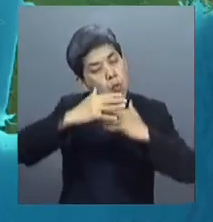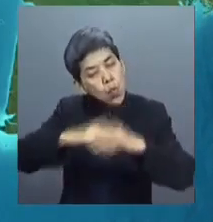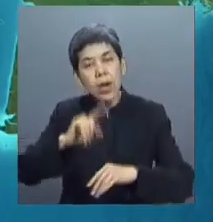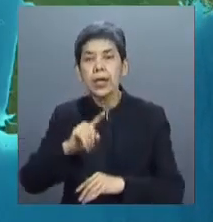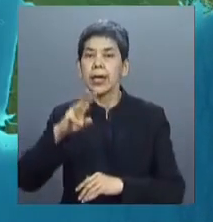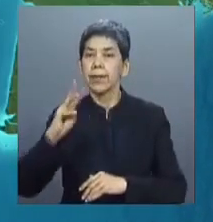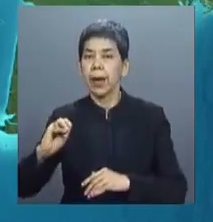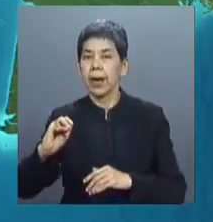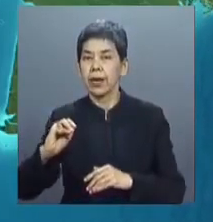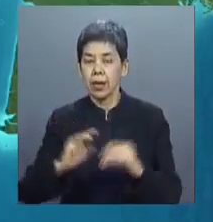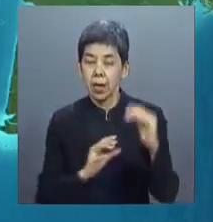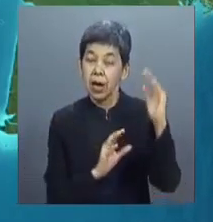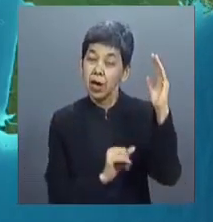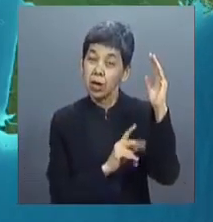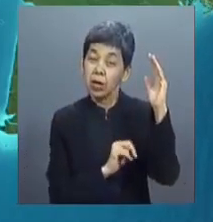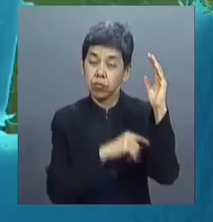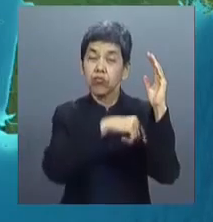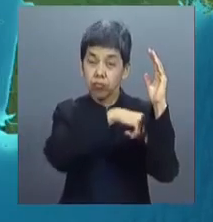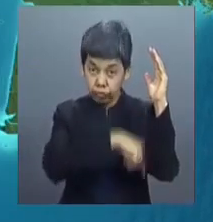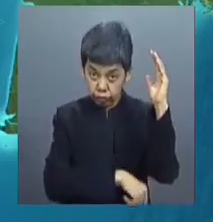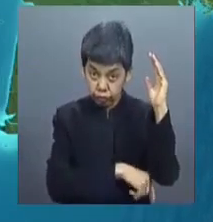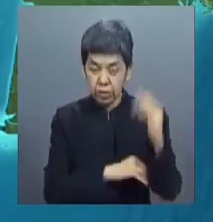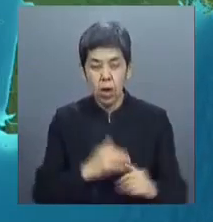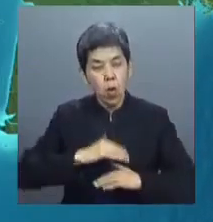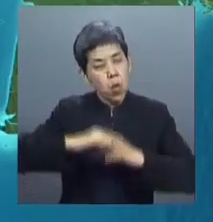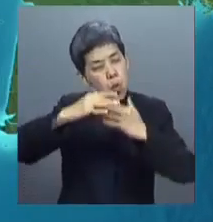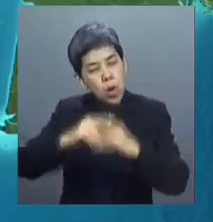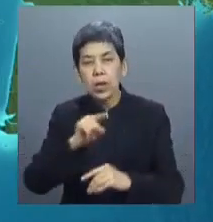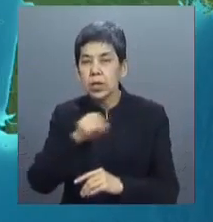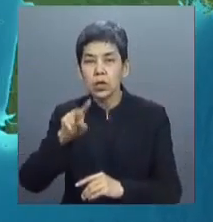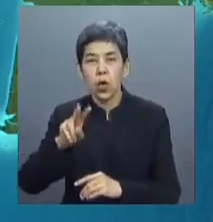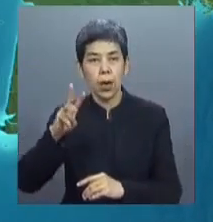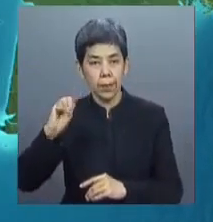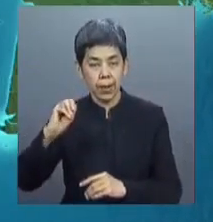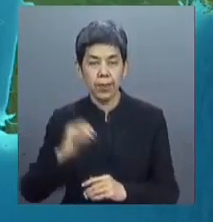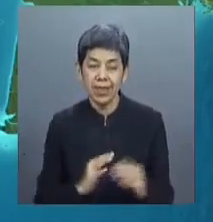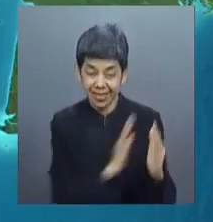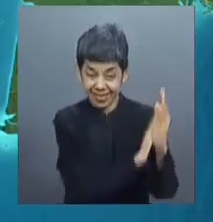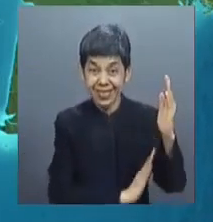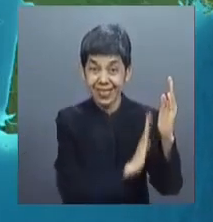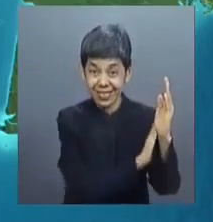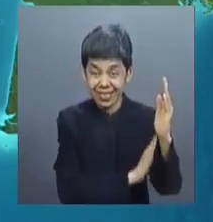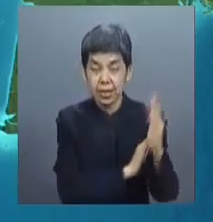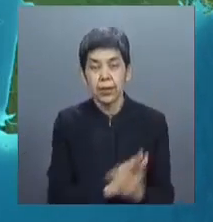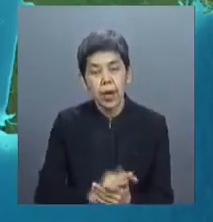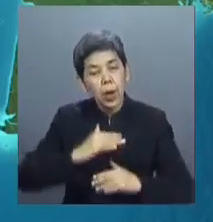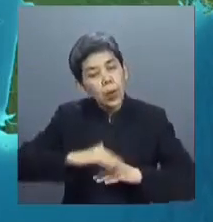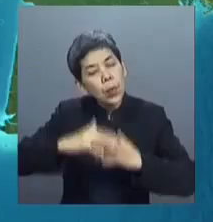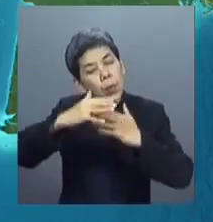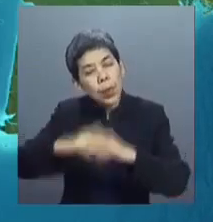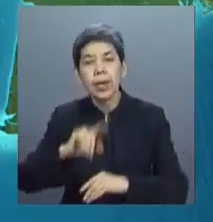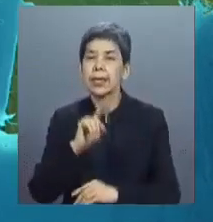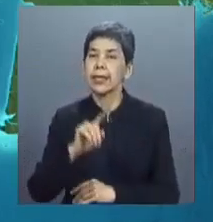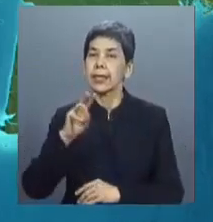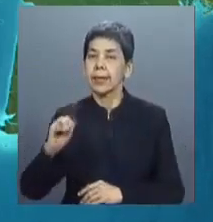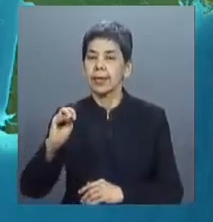1เมตรและตั้งแต่จังหวัดนครศรีธรรมราชลงไปคลื่นสูง 1-2 เมตรส่วนทางด้านฝั่งอันดามันทะเลมีคลื่นสูงประมาณ